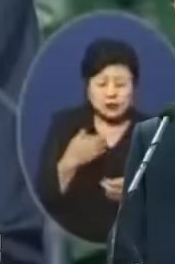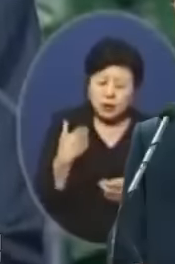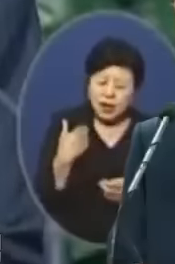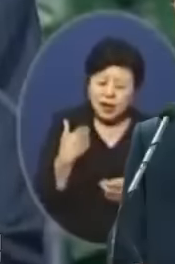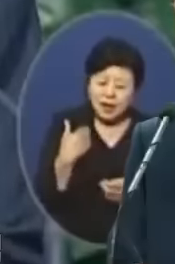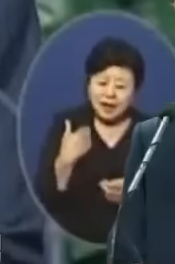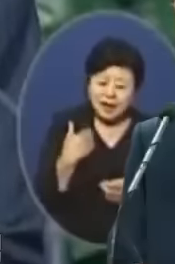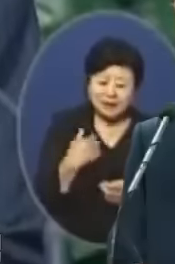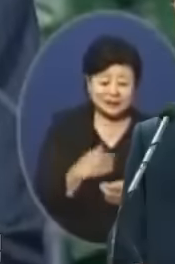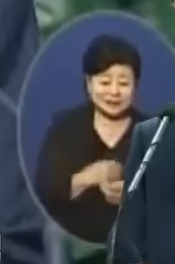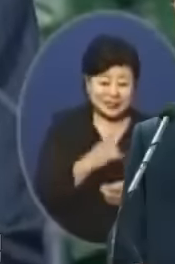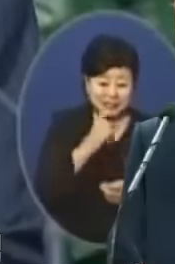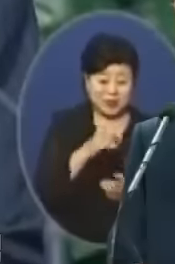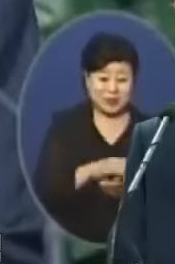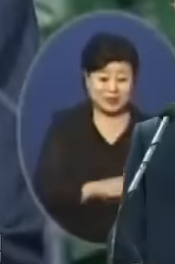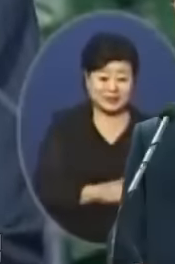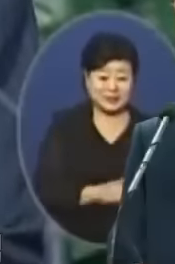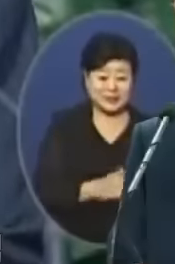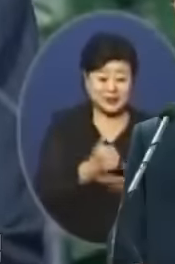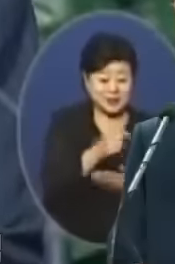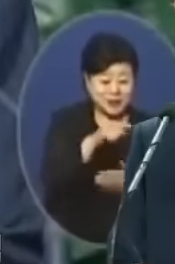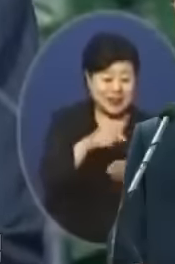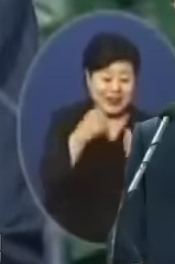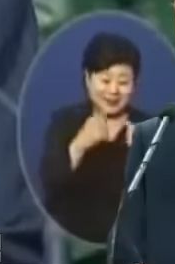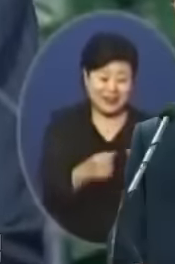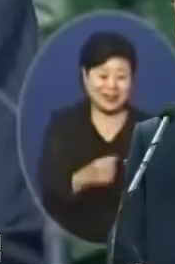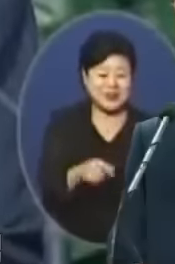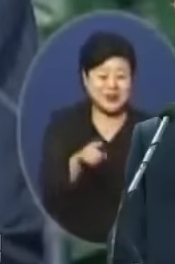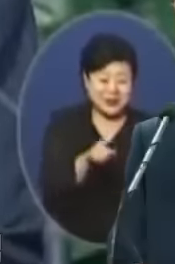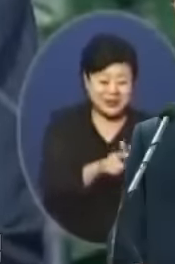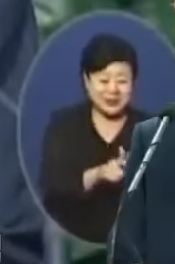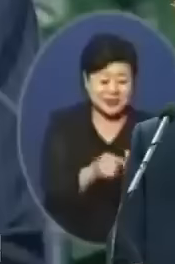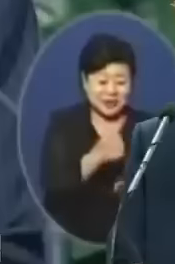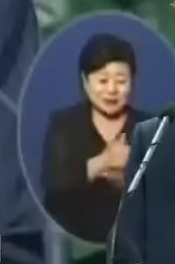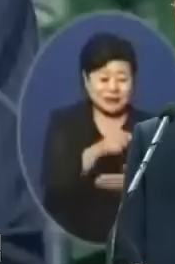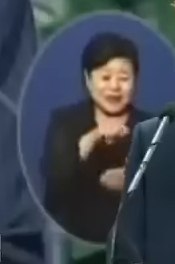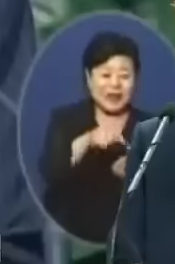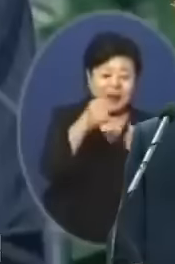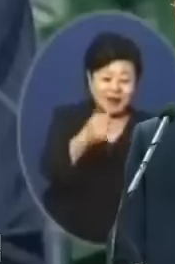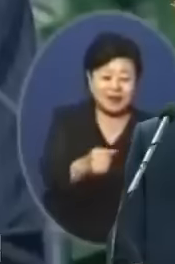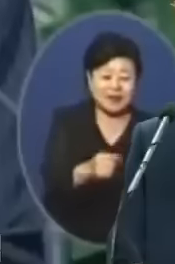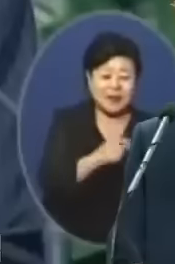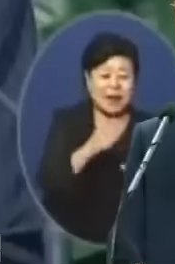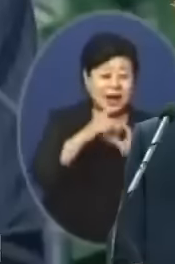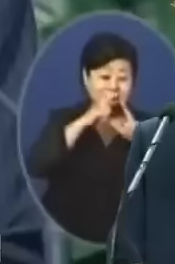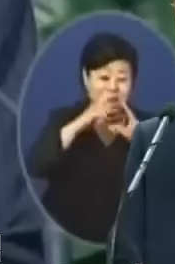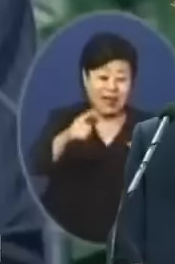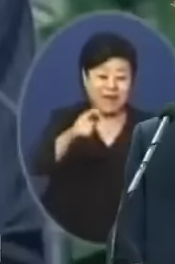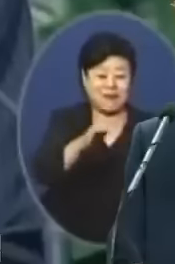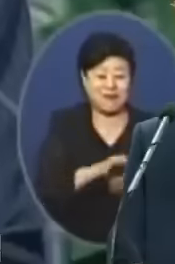모르겠습니다. 그렇게 되면 안 돼요. 주 안에 거하는 것은 내가 주 안에 거하다고 말을 하고